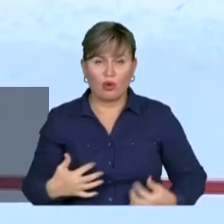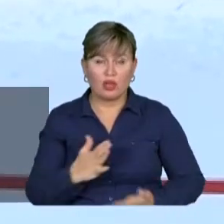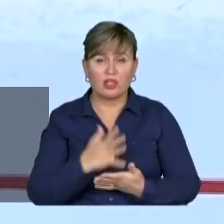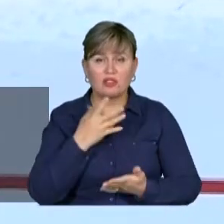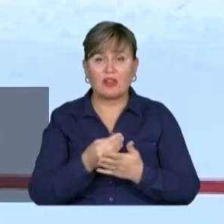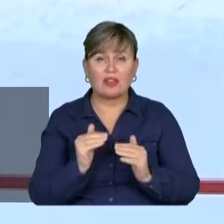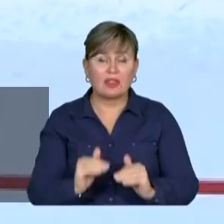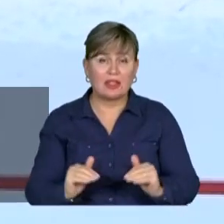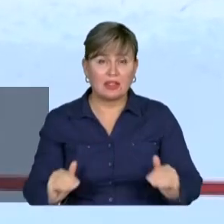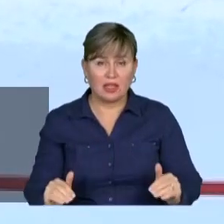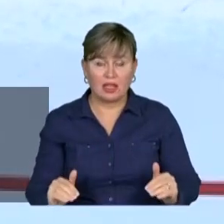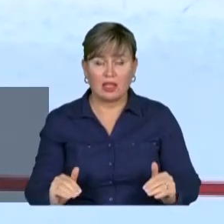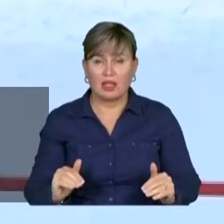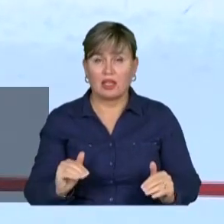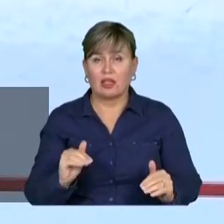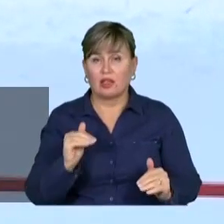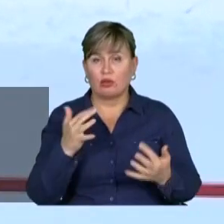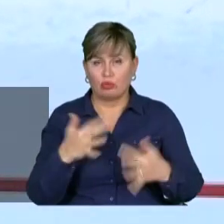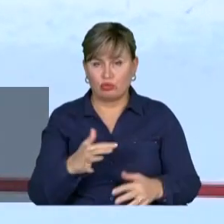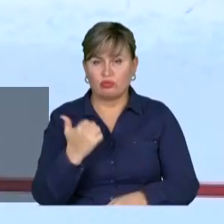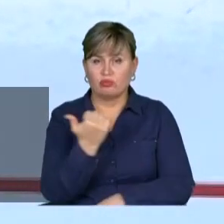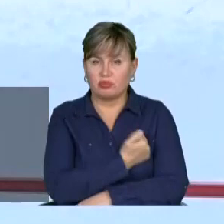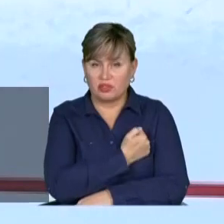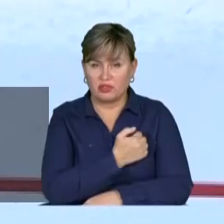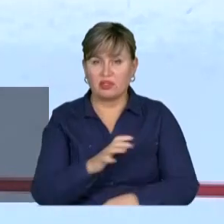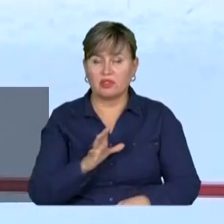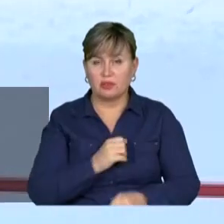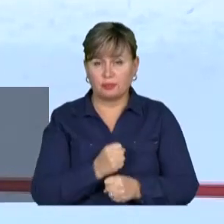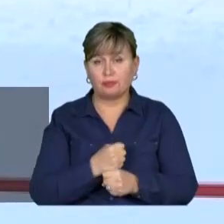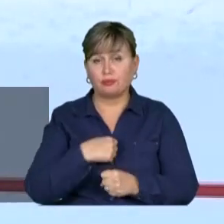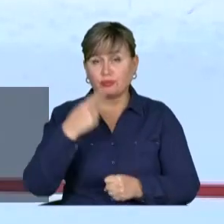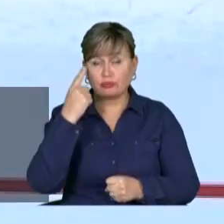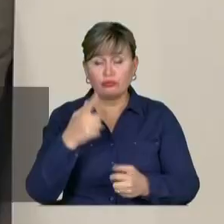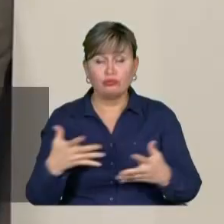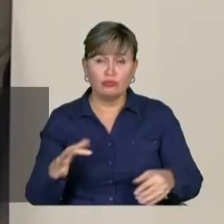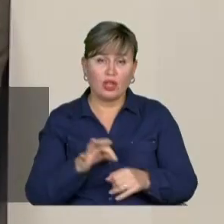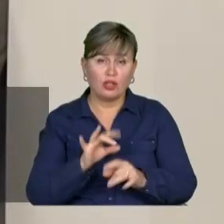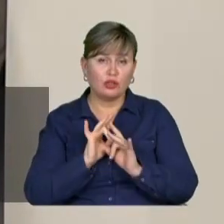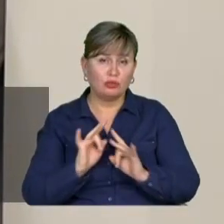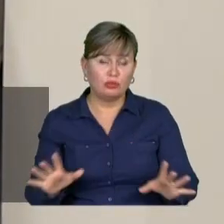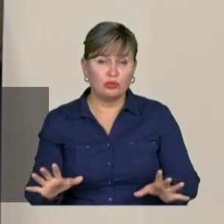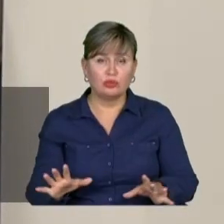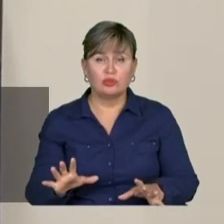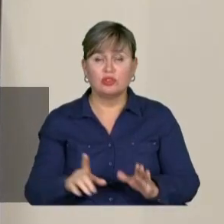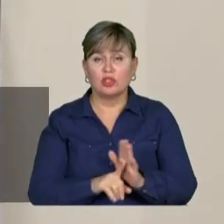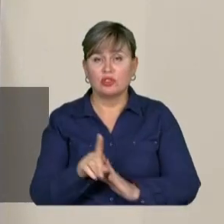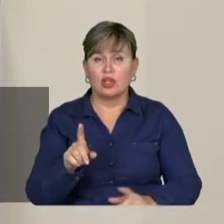детей уже привила и думаю, что они больше не будут болеть. Всего с начала эпидемии в регионе